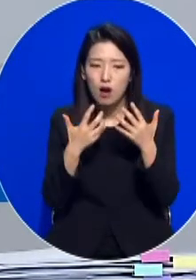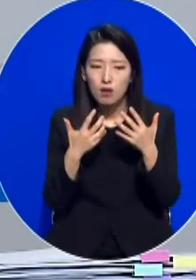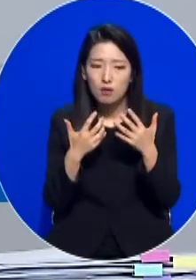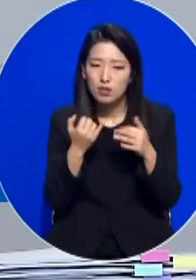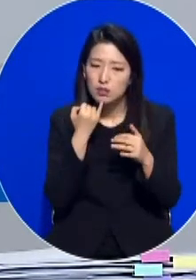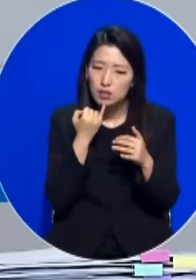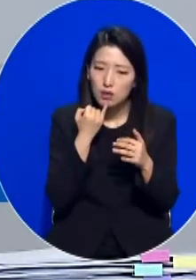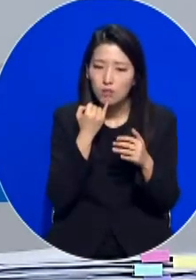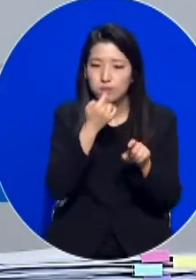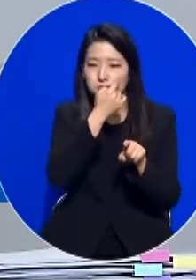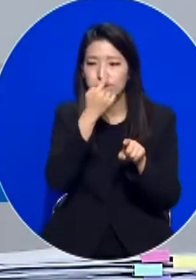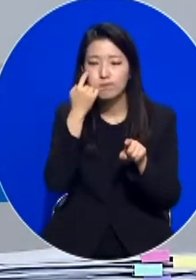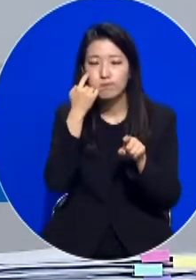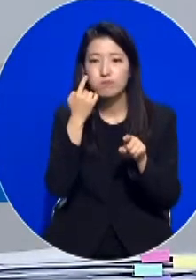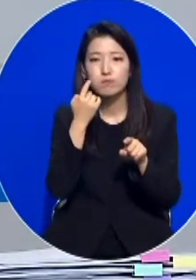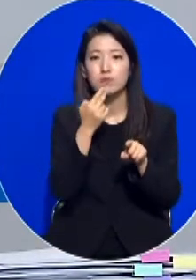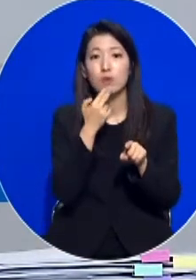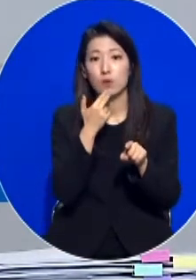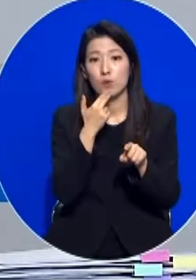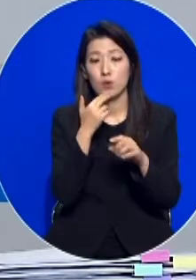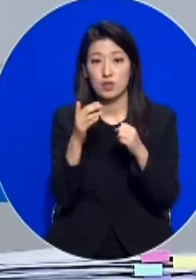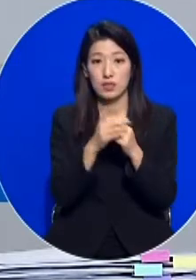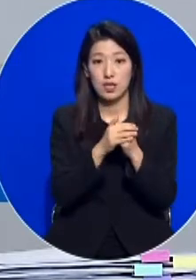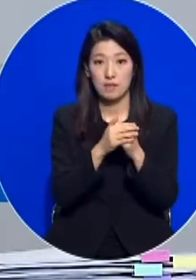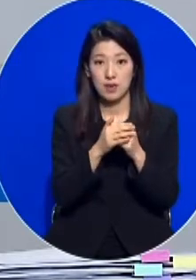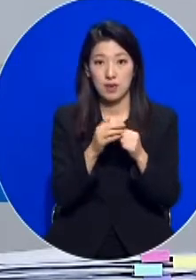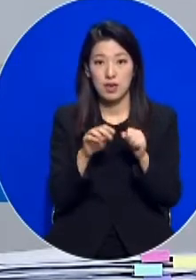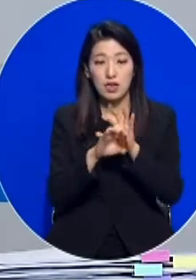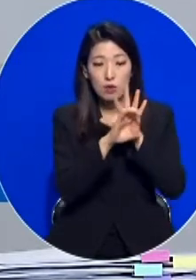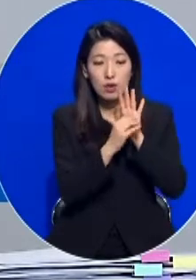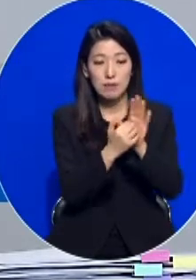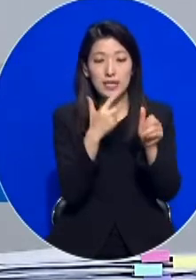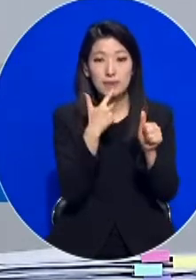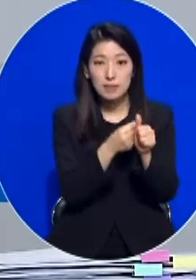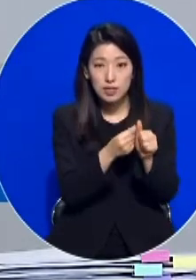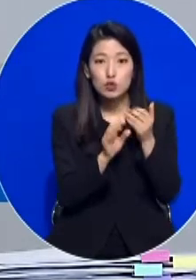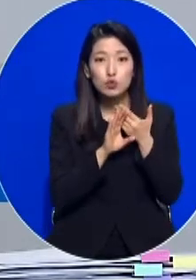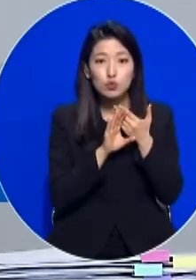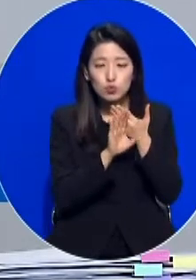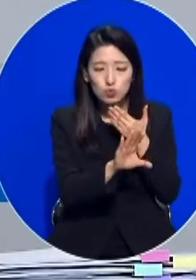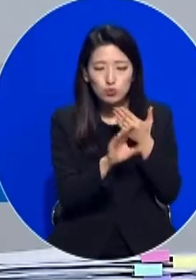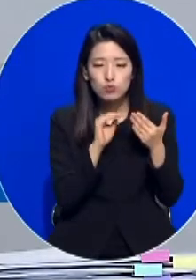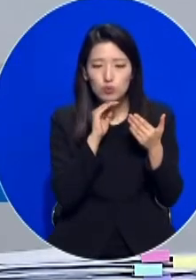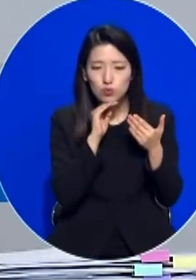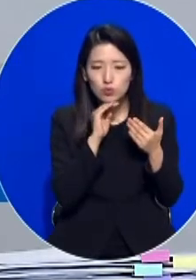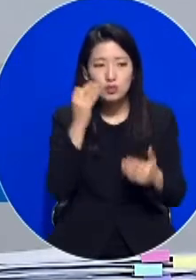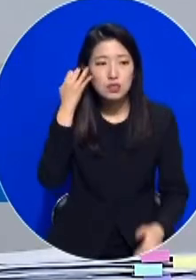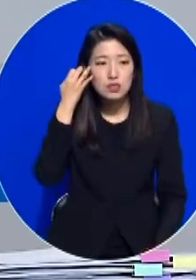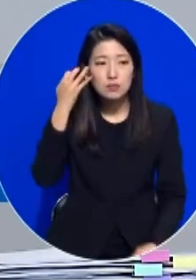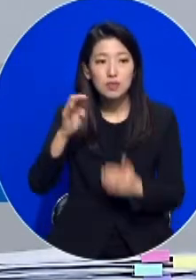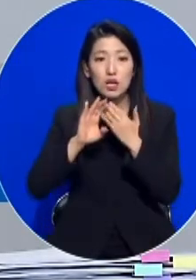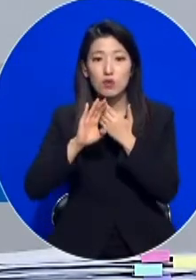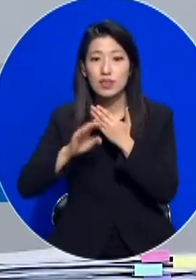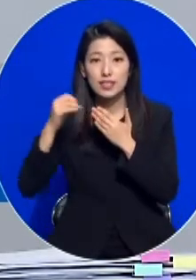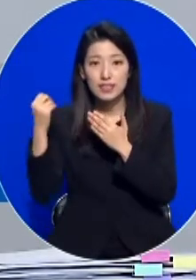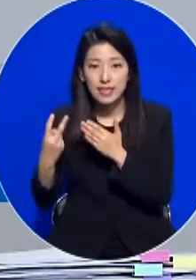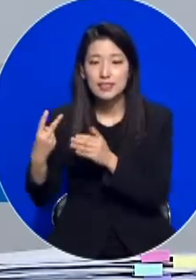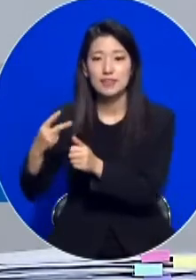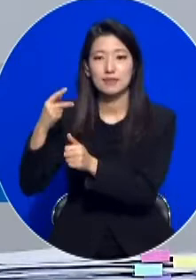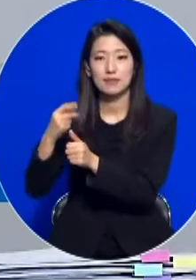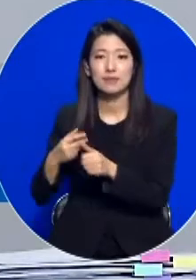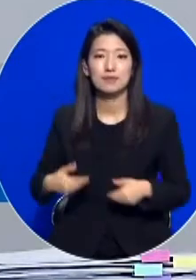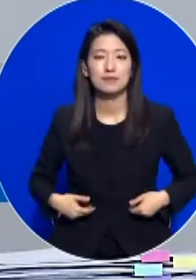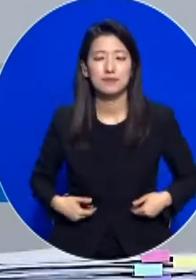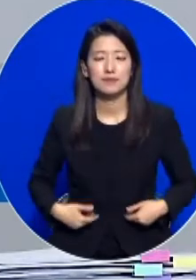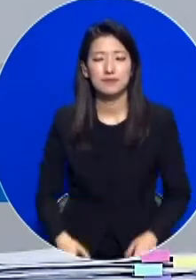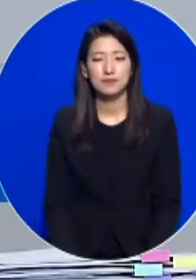명확하게 근거가 확인이 되지 않아서 2주 간격을 두는 것을 권고하고 있습니다. 예방접종 후의 주의사항에